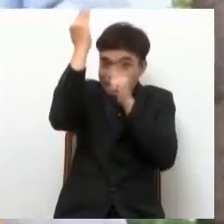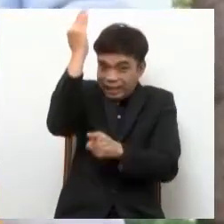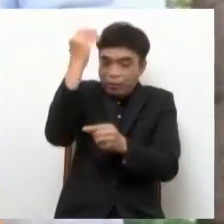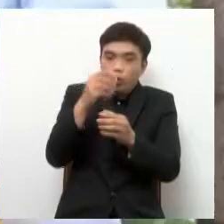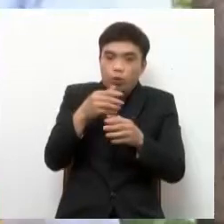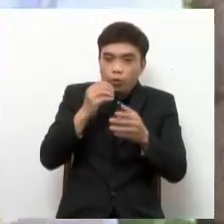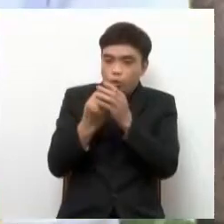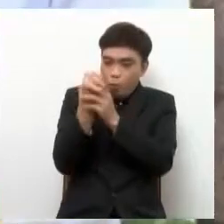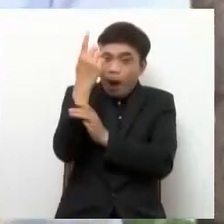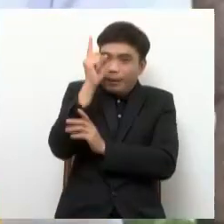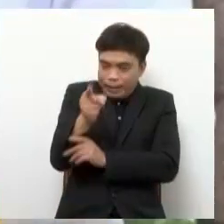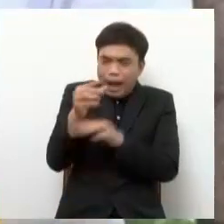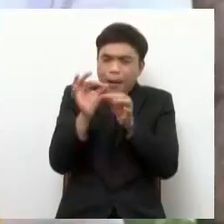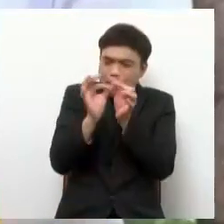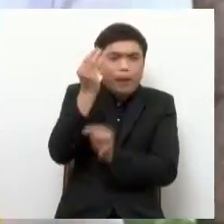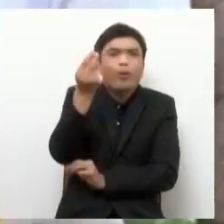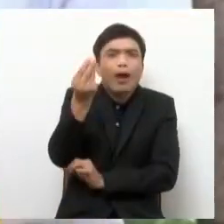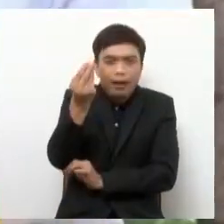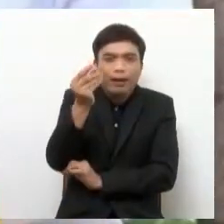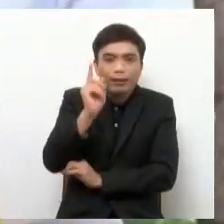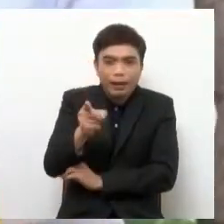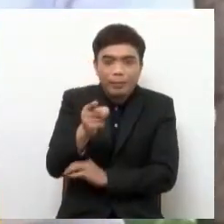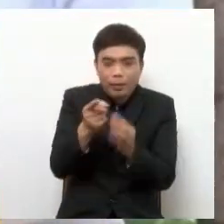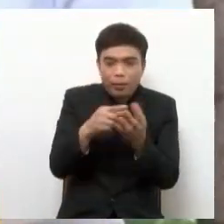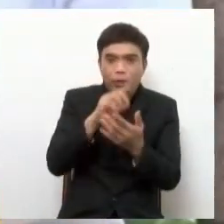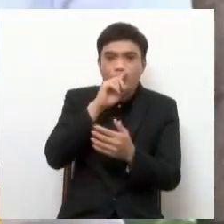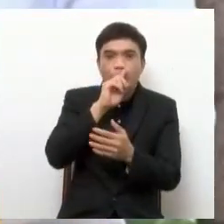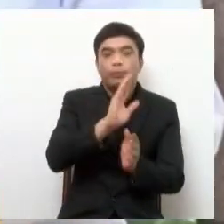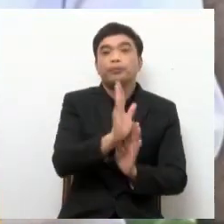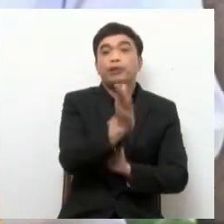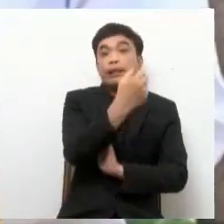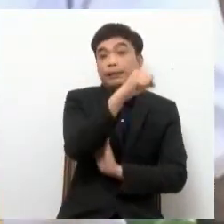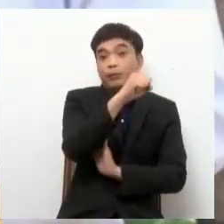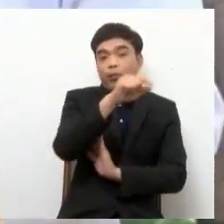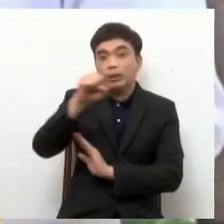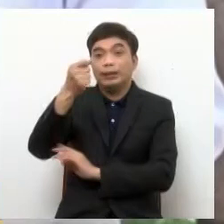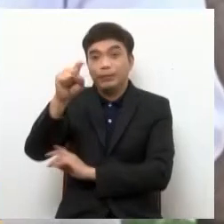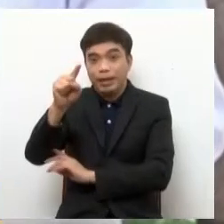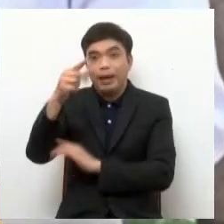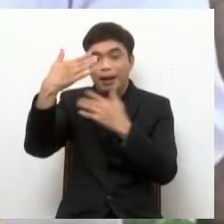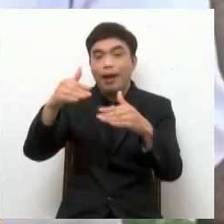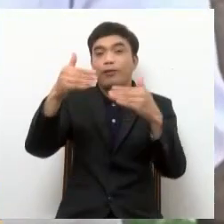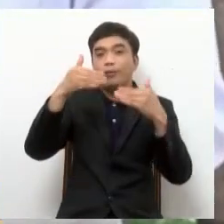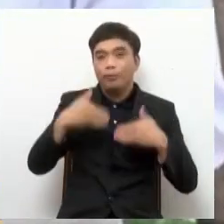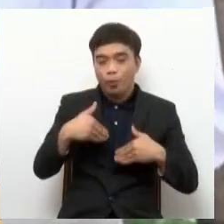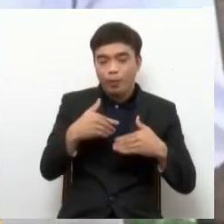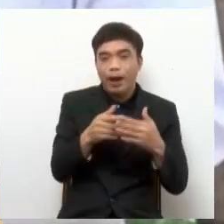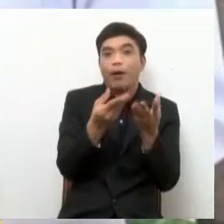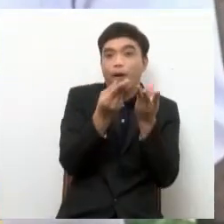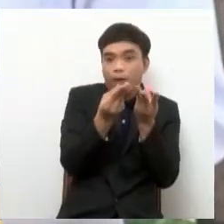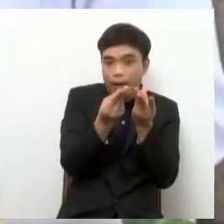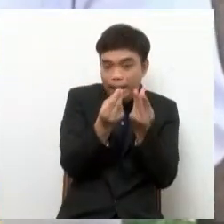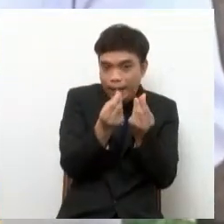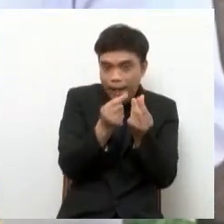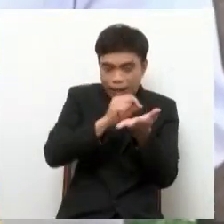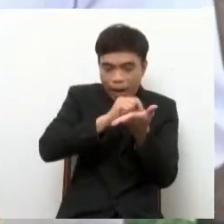งเงายาวเท่าไหร่นะครับส่วนเวลาที่เหมาะสมสุดคือประมาณ10โมงถึง11โมงนะครับหลังจากนั้นให้เราเอาอัตราส่วนของ